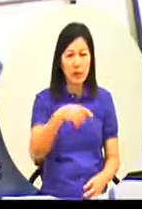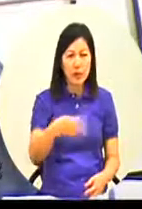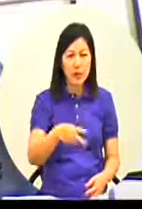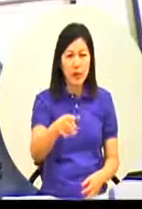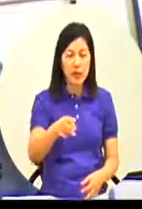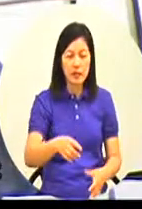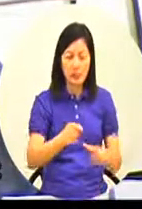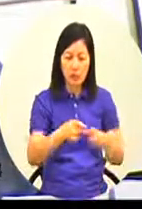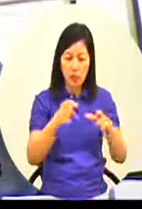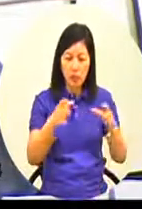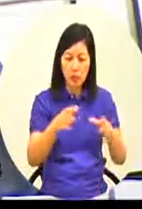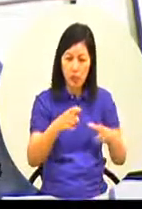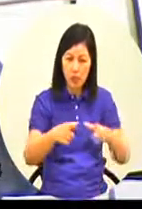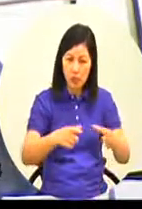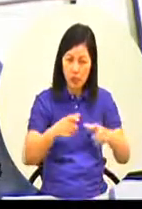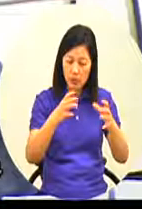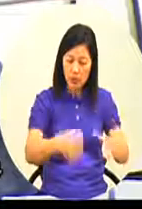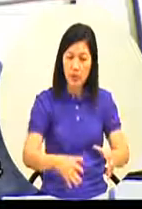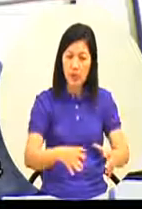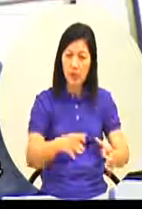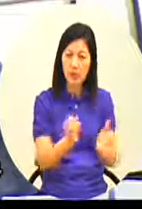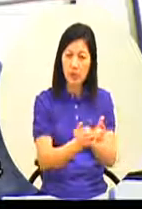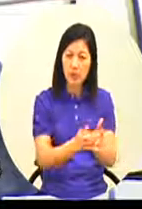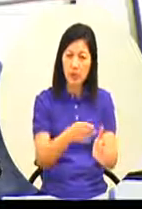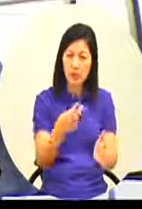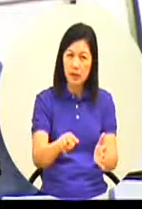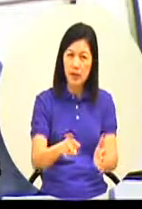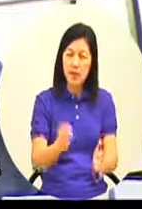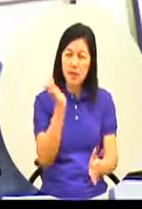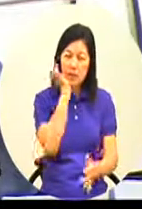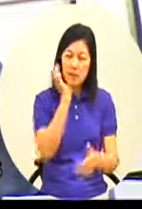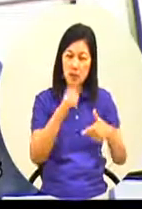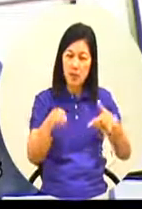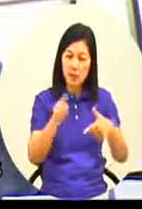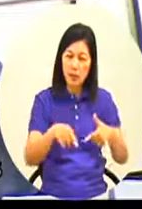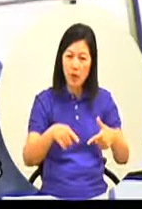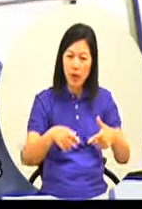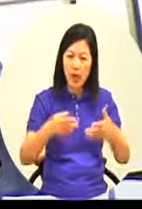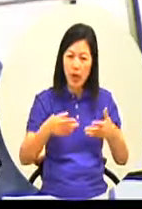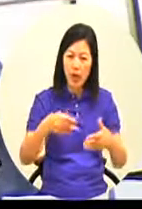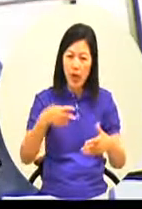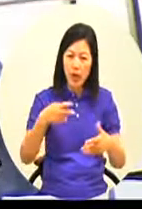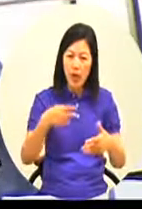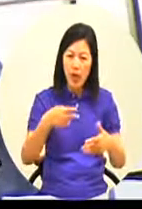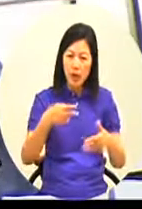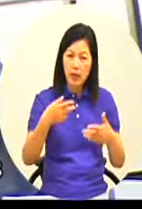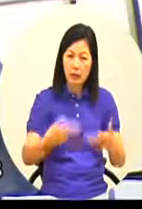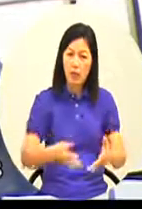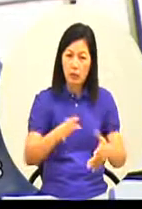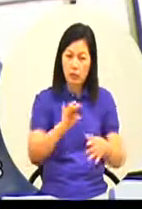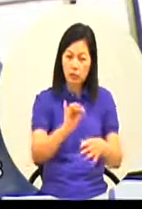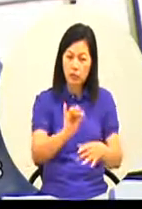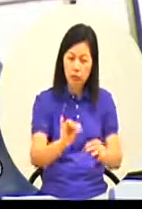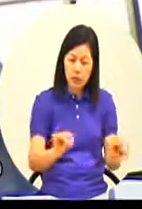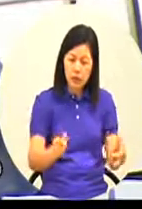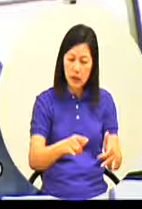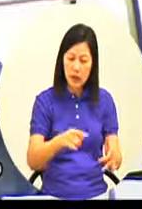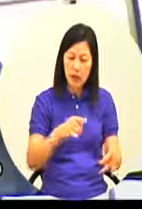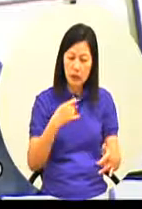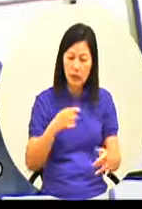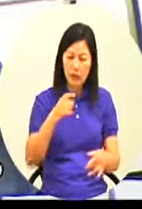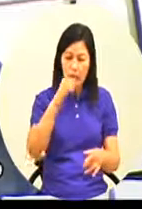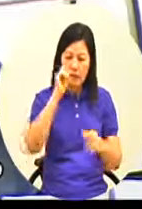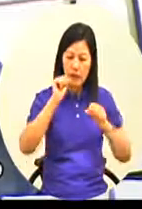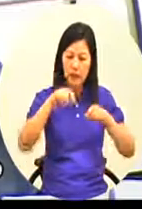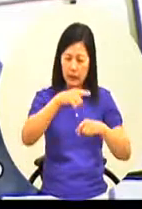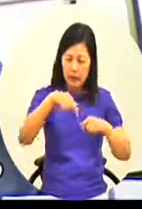里，而且我们林园又是石化重镇，大家都需要运动来促进我们的新陈代谢啊。